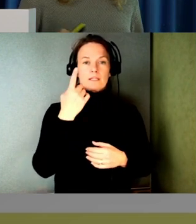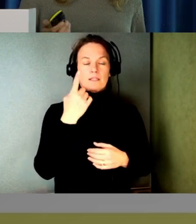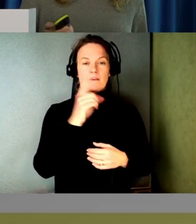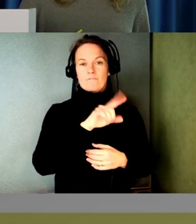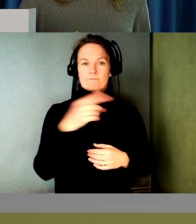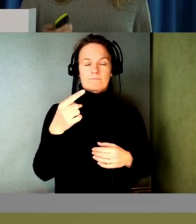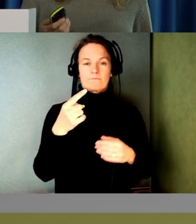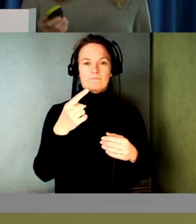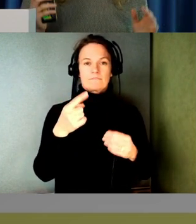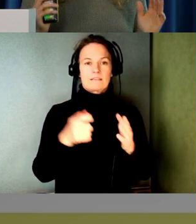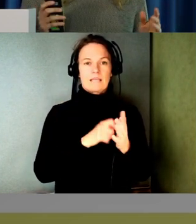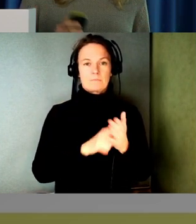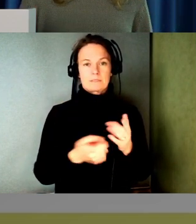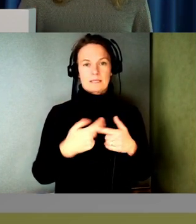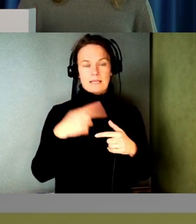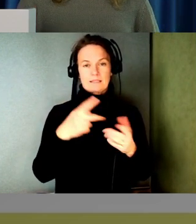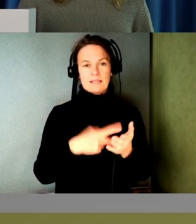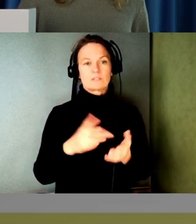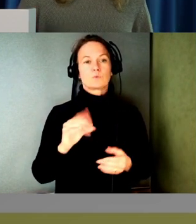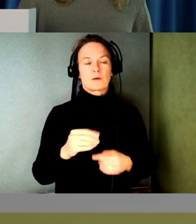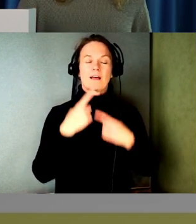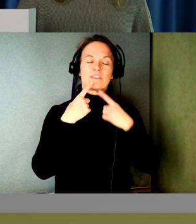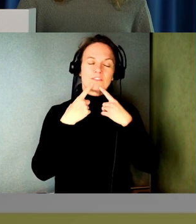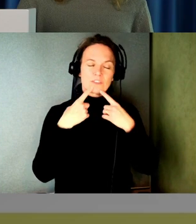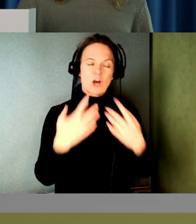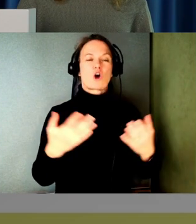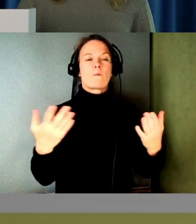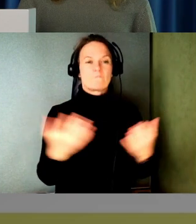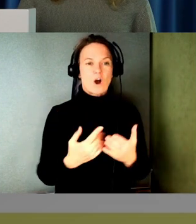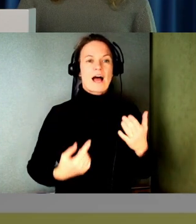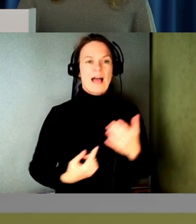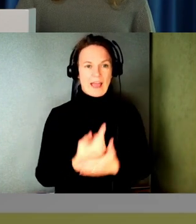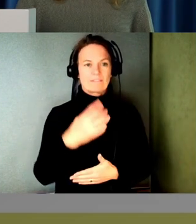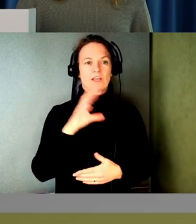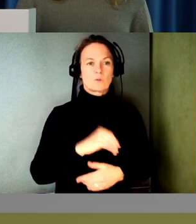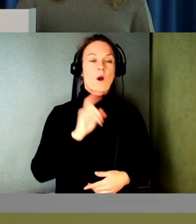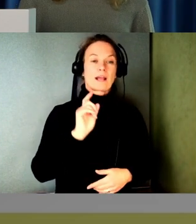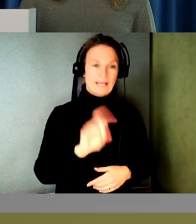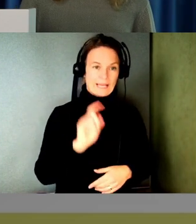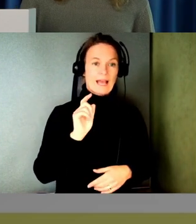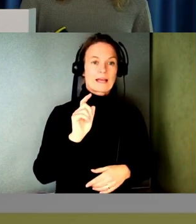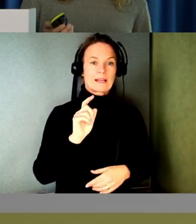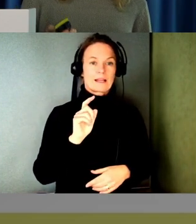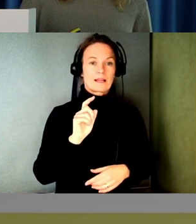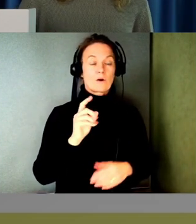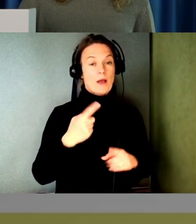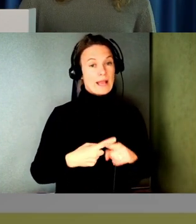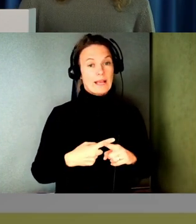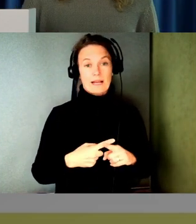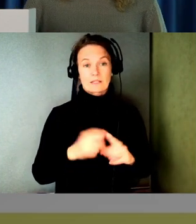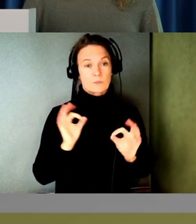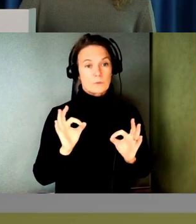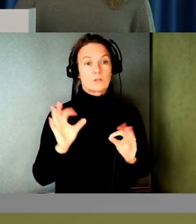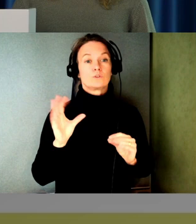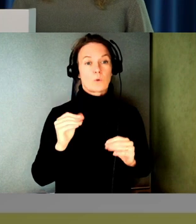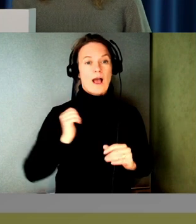typen av texter är att tala om vad som händer när användaren klickar och det lättaste sättet att göra det på är att